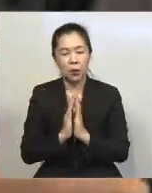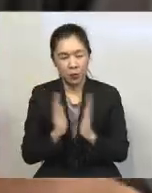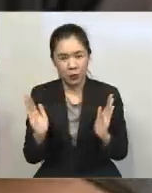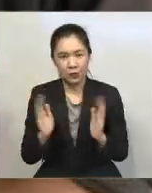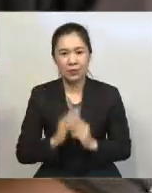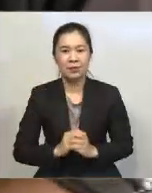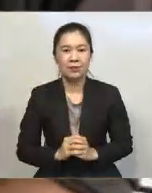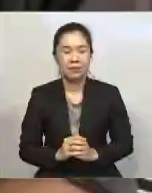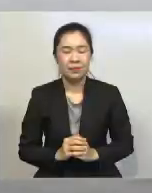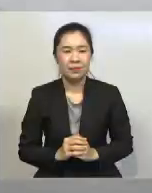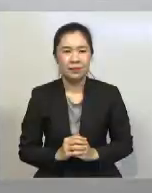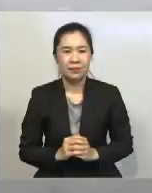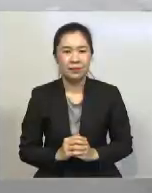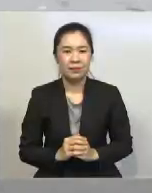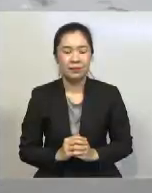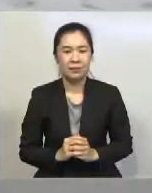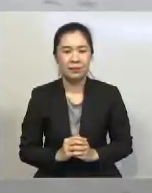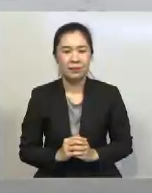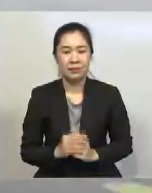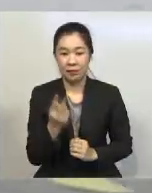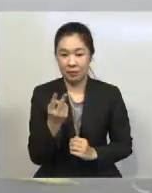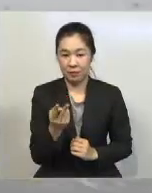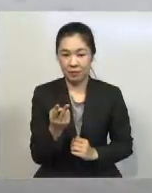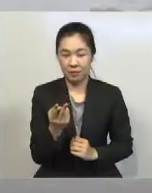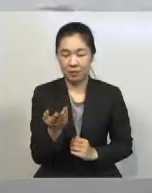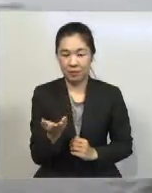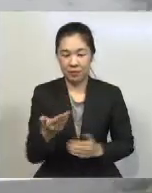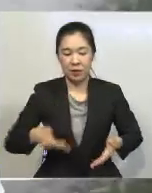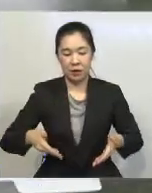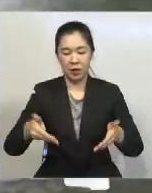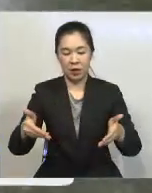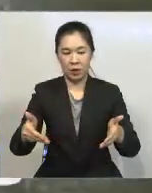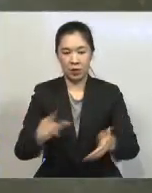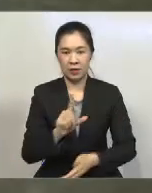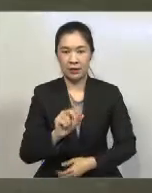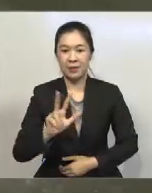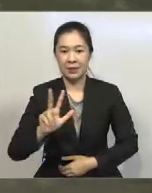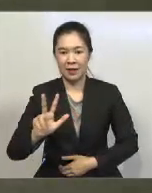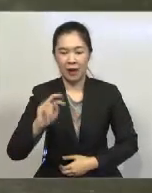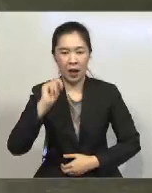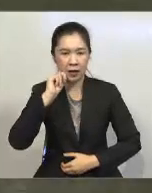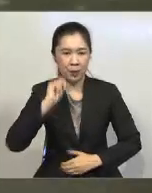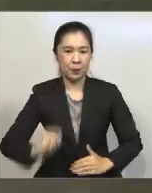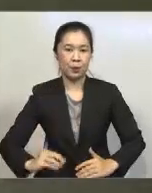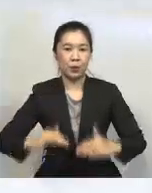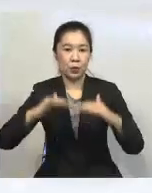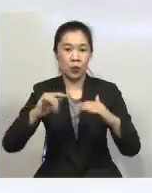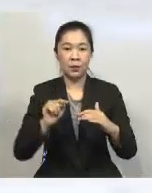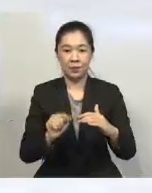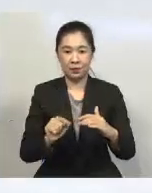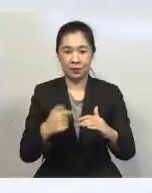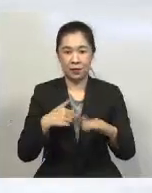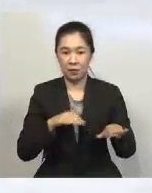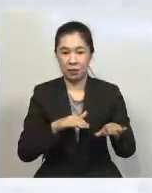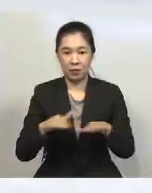มากครับ ตัดภาพมาที่ถนนทางหลวงหมายเลข23นะครับระดับน้ำท่วมที่เกิดจากลำน้ำเซบายที่ล้นออกมาพร้อมๆ